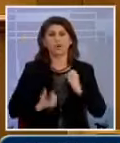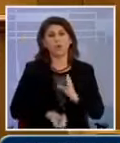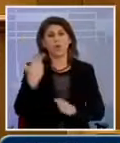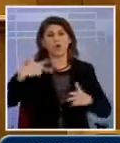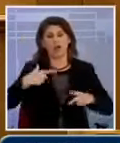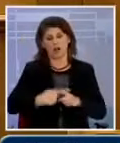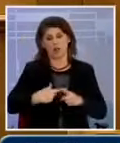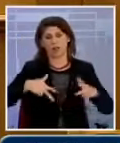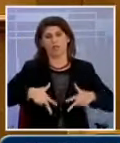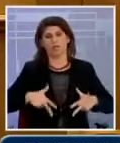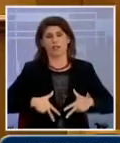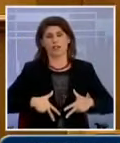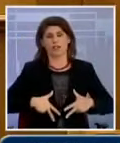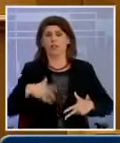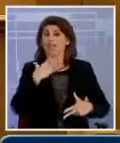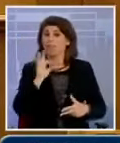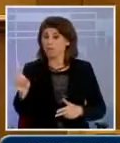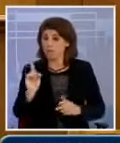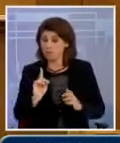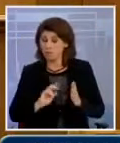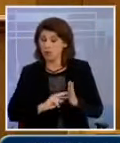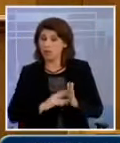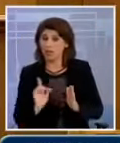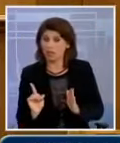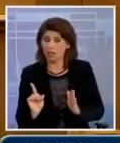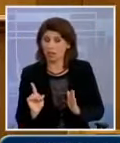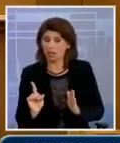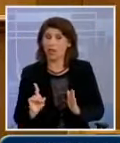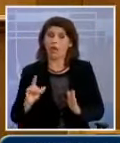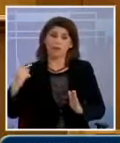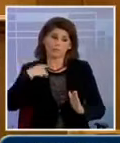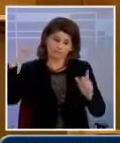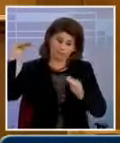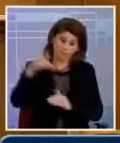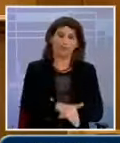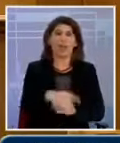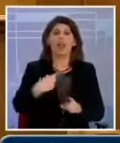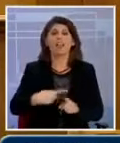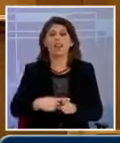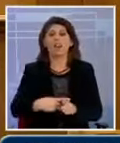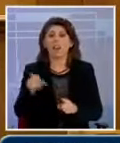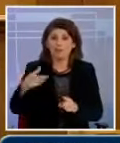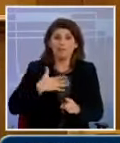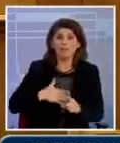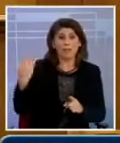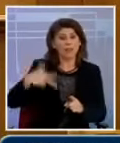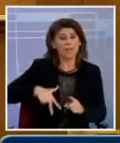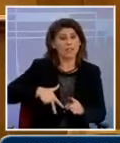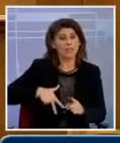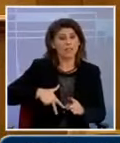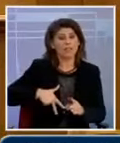κυβέρνησης, δηλαδή, προσέξτε, η αποτυχία της Ελλάδας, προκειμένου οι ίδιοι να δικαιωθούν.